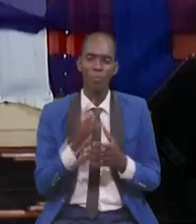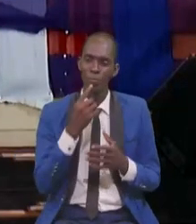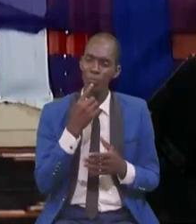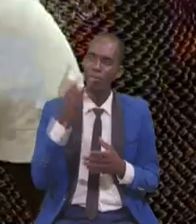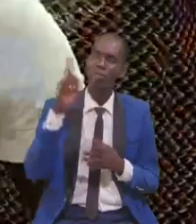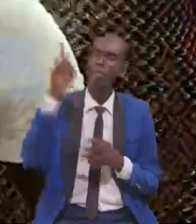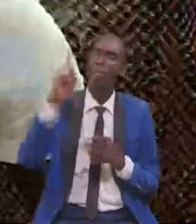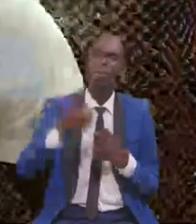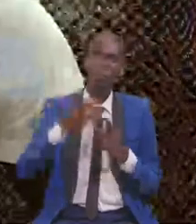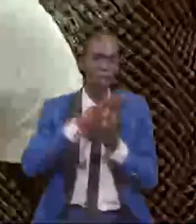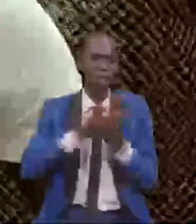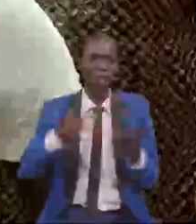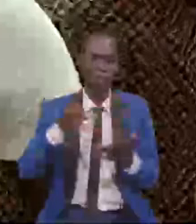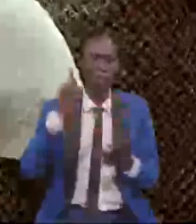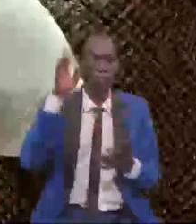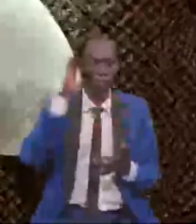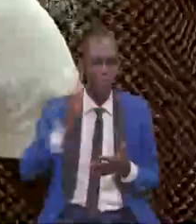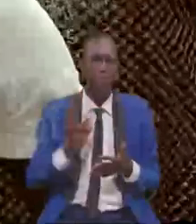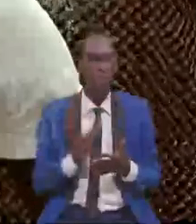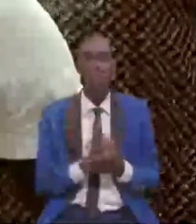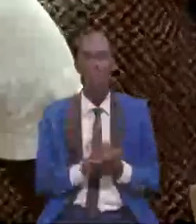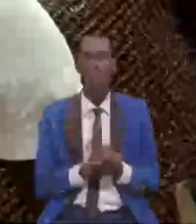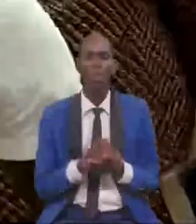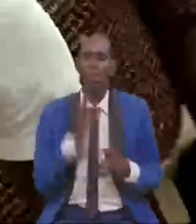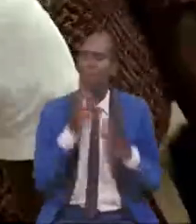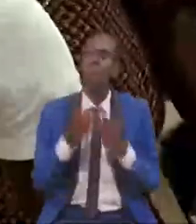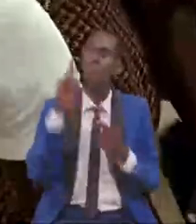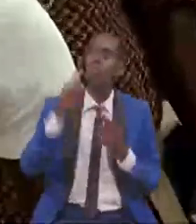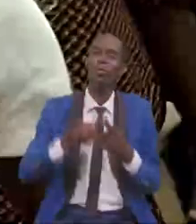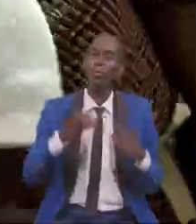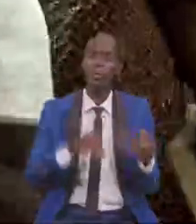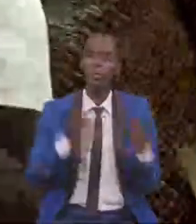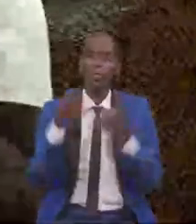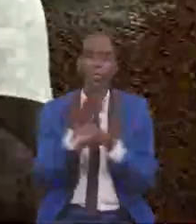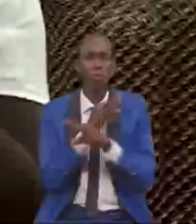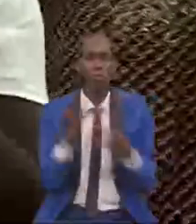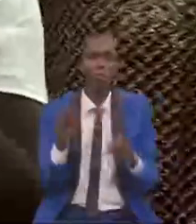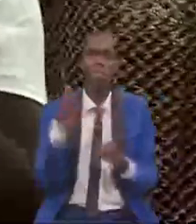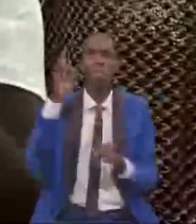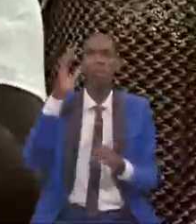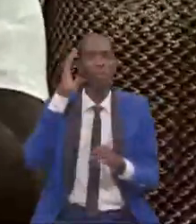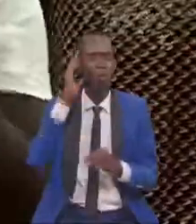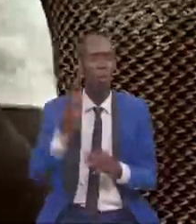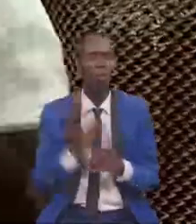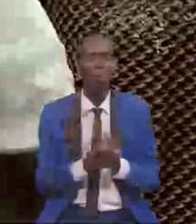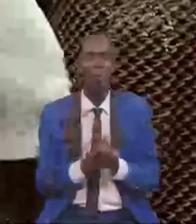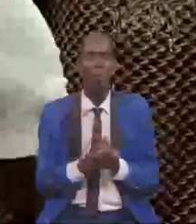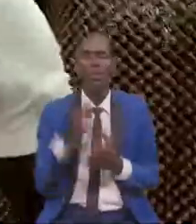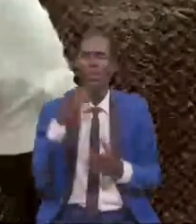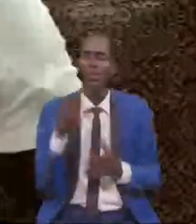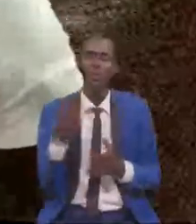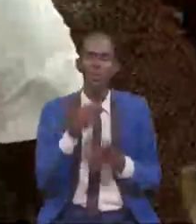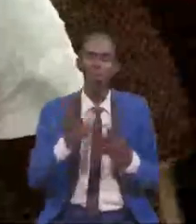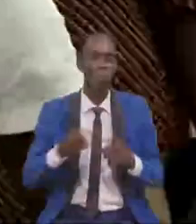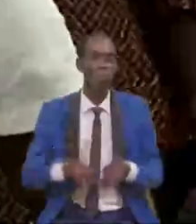Dis-lui de te purifier, le Seigneur va te purifier. Dis-lui de t'affranchir, il va t'affranchir. Dis-le de